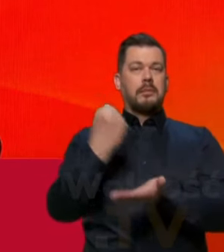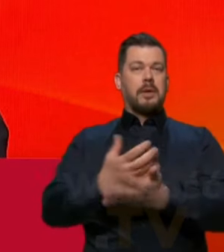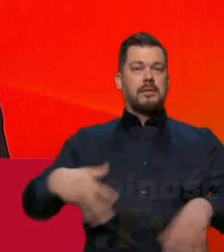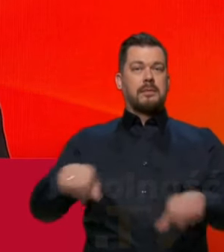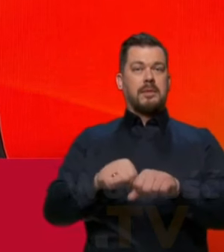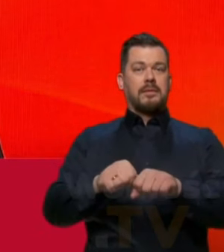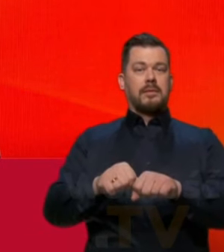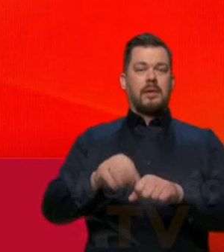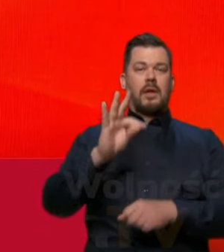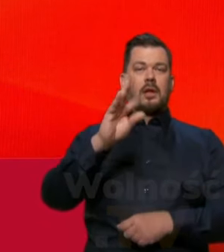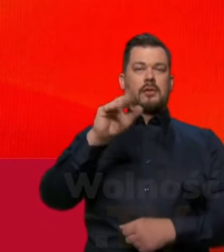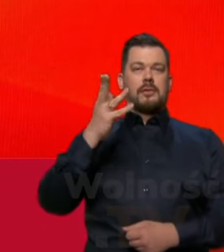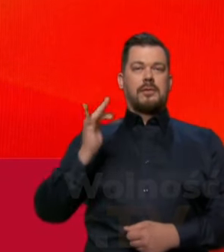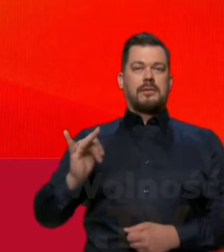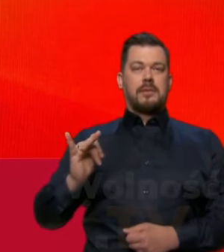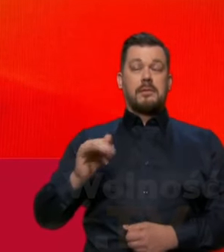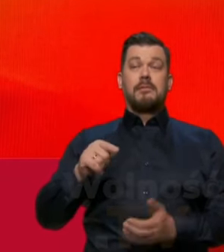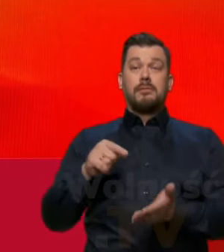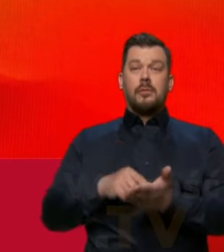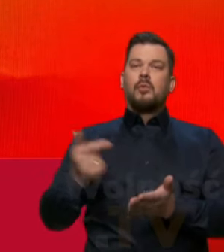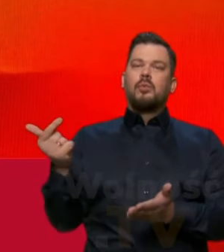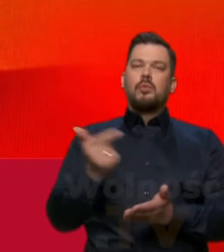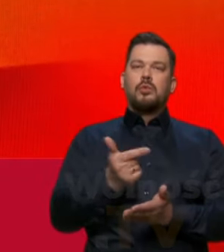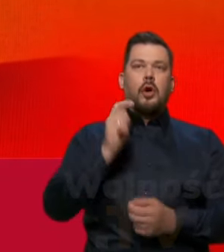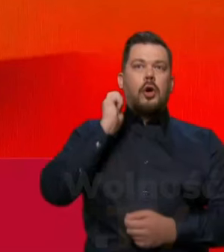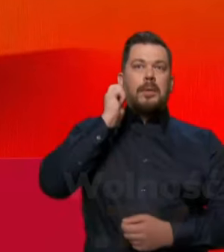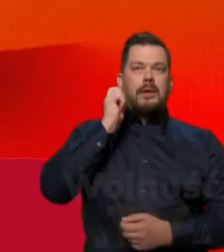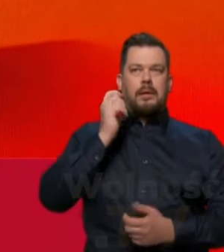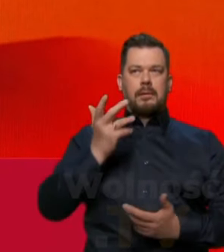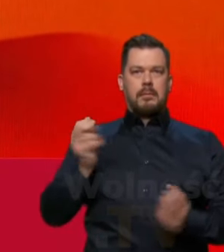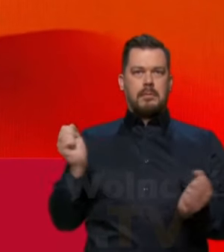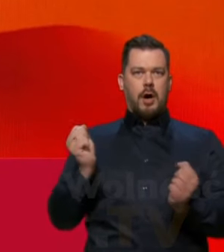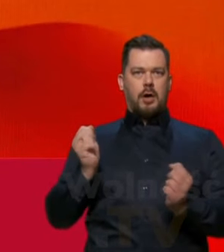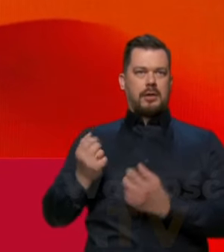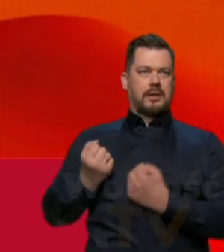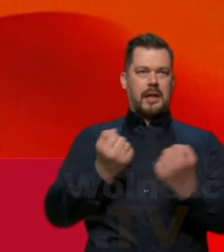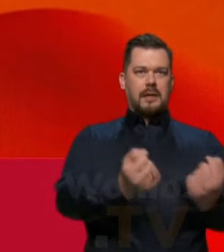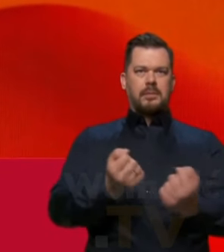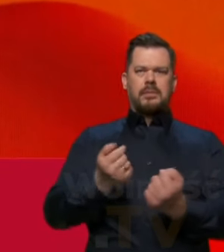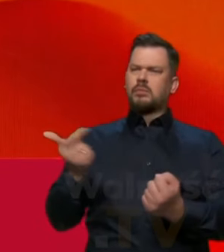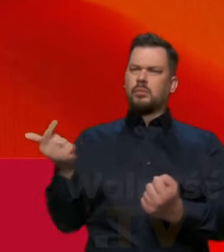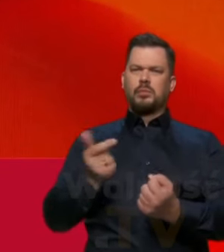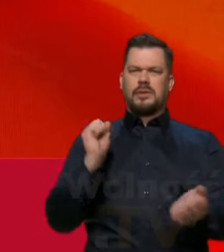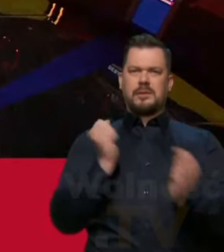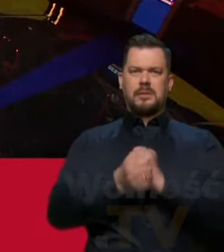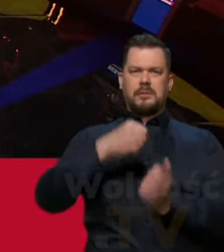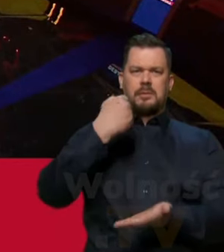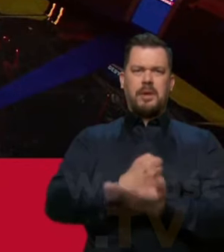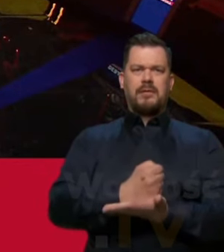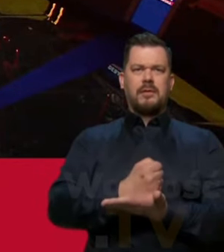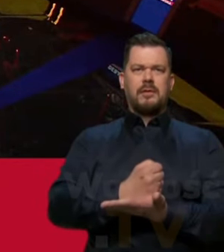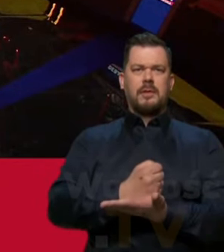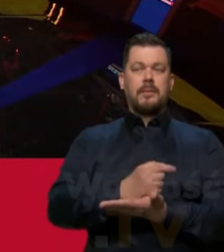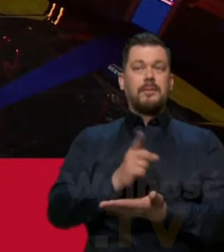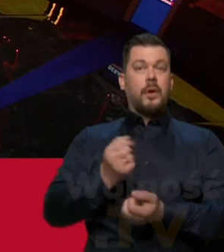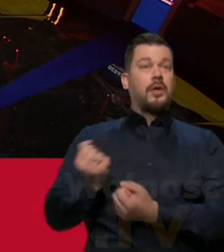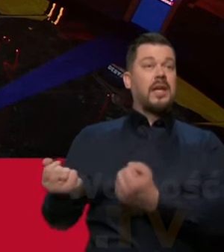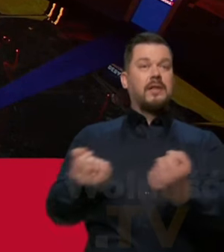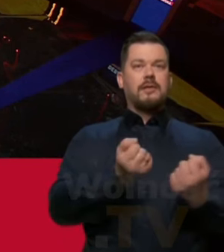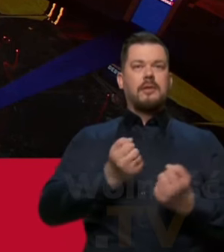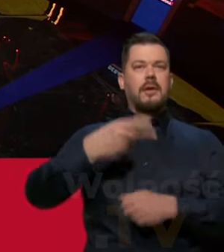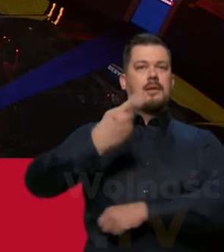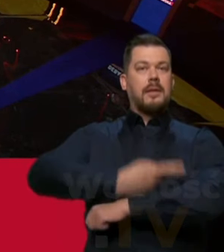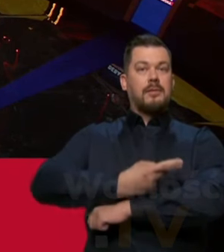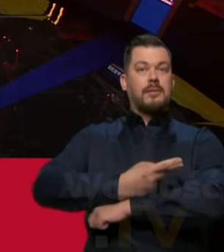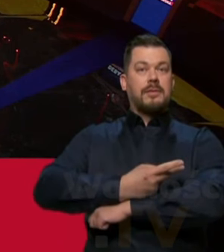Sprawiedliwości i prezydenta Rafała Trzaskowskiego, to jest ten moment, w którym kobiety boją się jeździć samochodami i trzeba zmienić prawo w tym zakresie, żeby jeździli po prostu